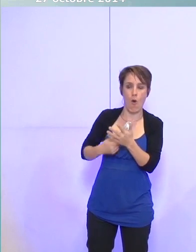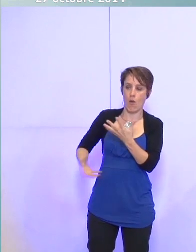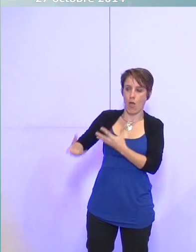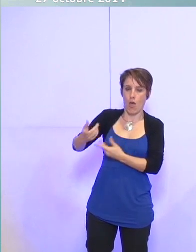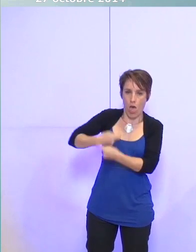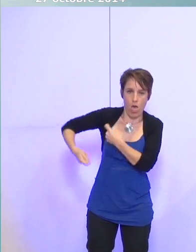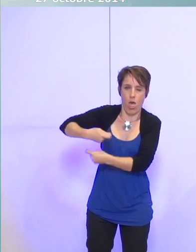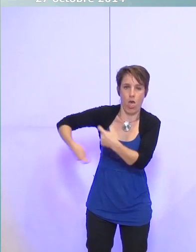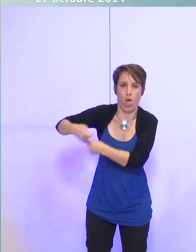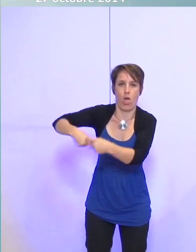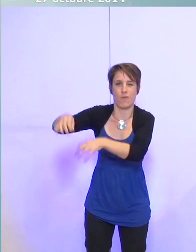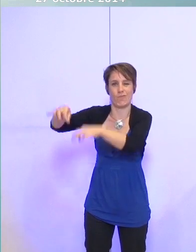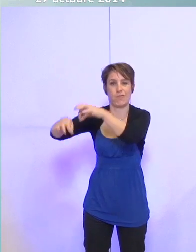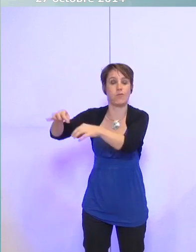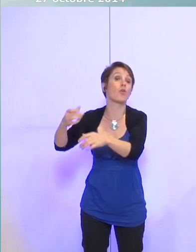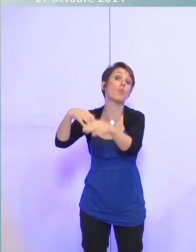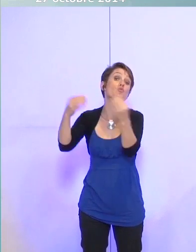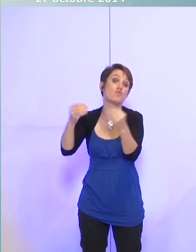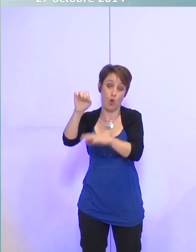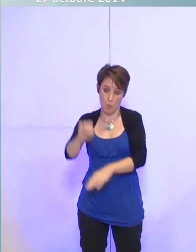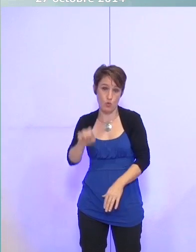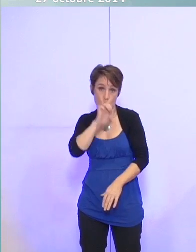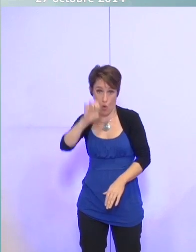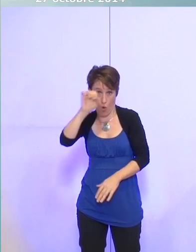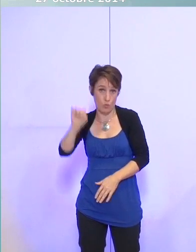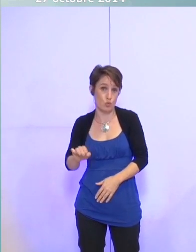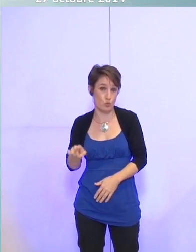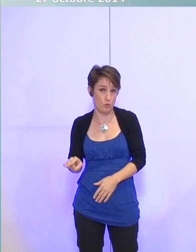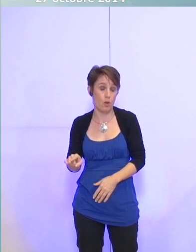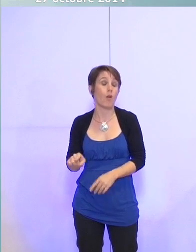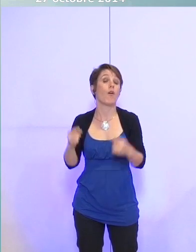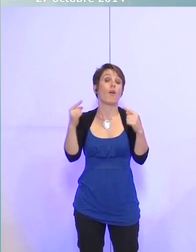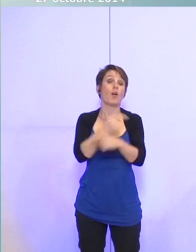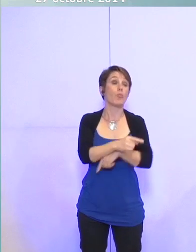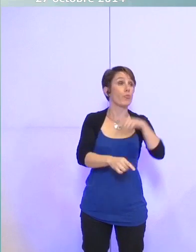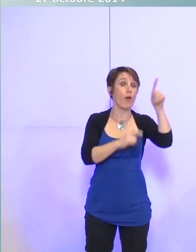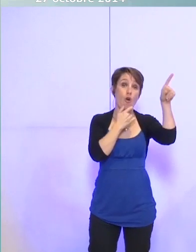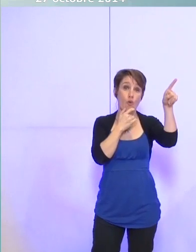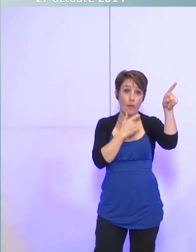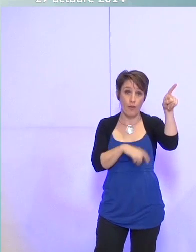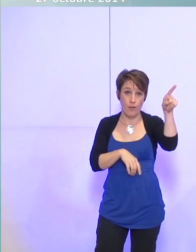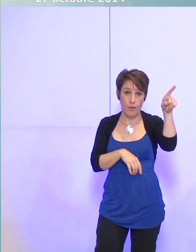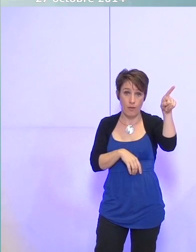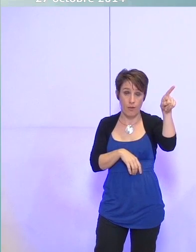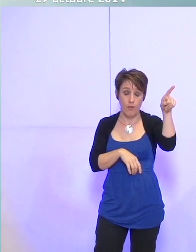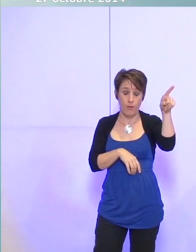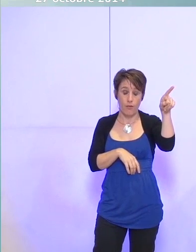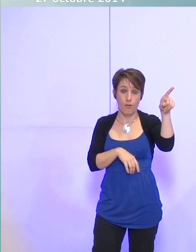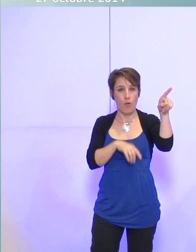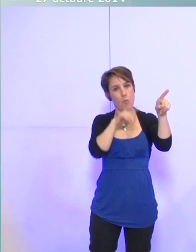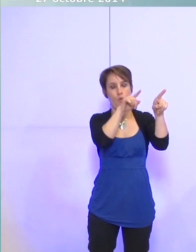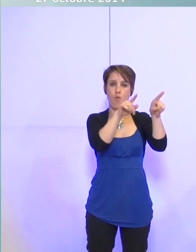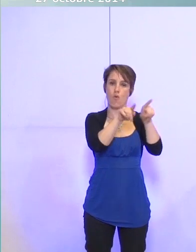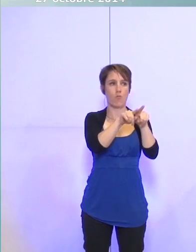des pays du sud de l'Europe. Nous avons le Royaume-Uni qui a la main sur